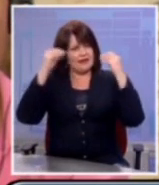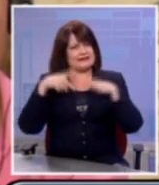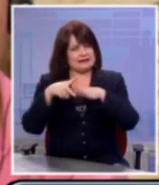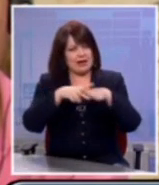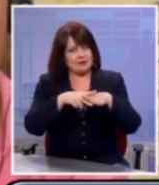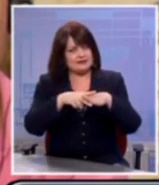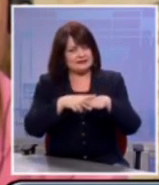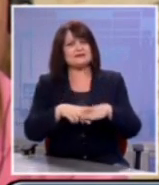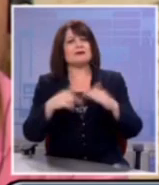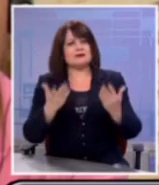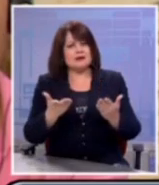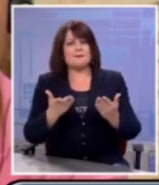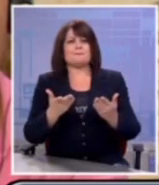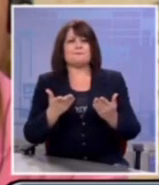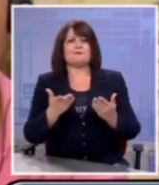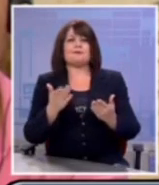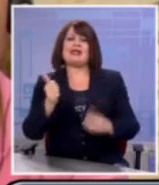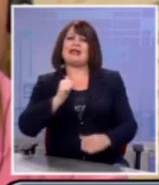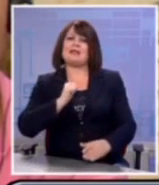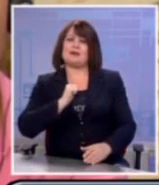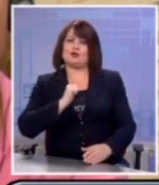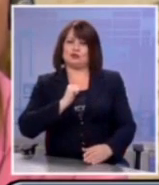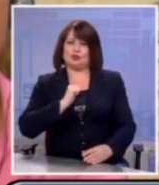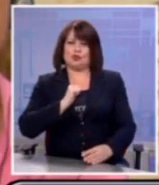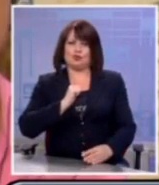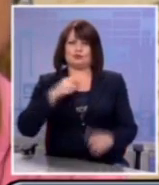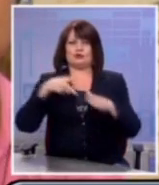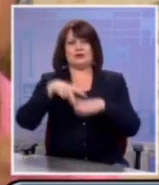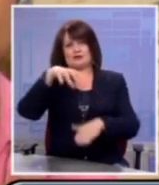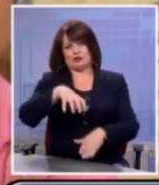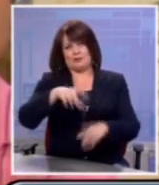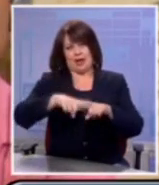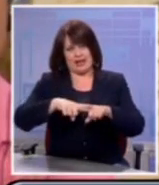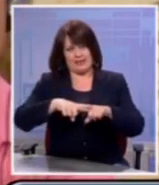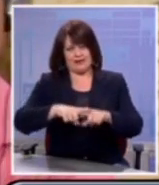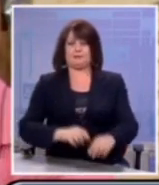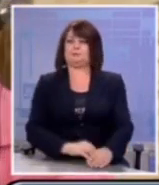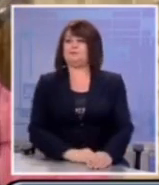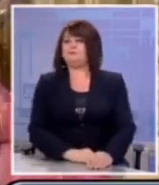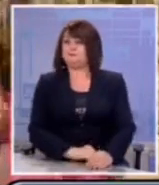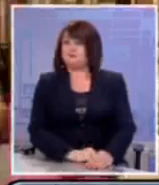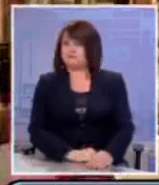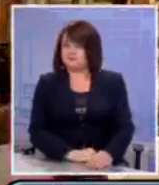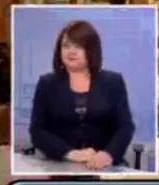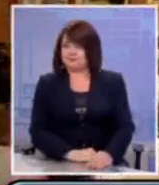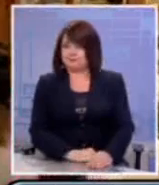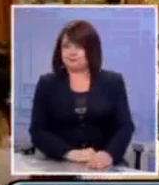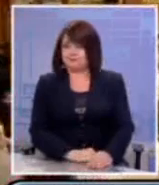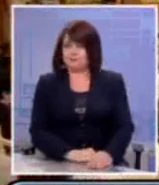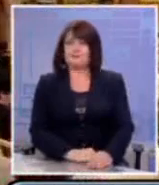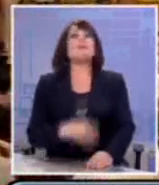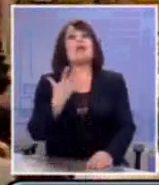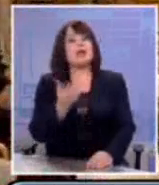και από τον ιδιωτικό τραπεζικό τομέα στην Ελλάδα. Έχουμε λοιπόν αυτή